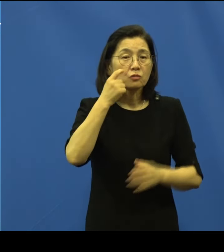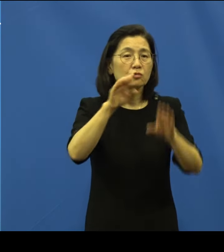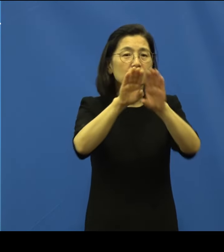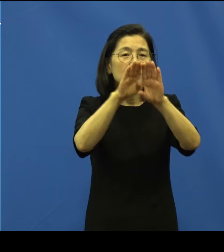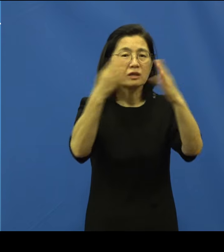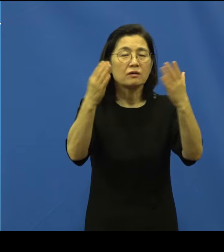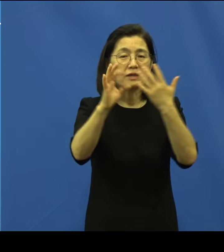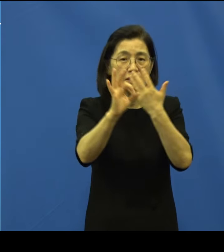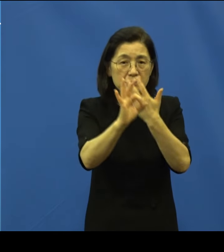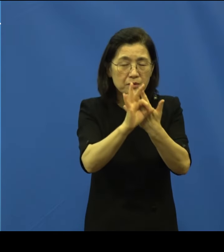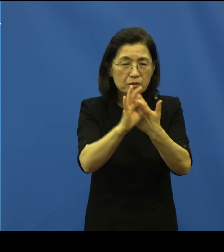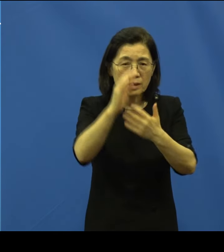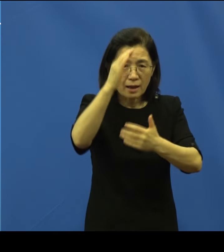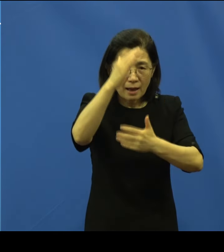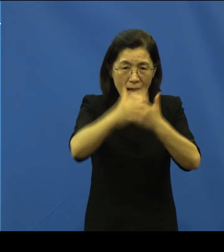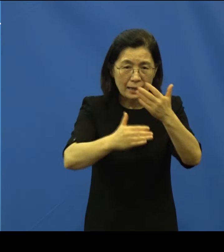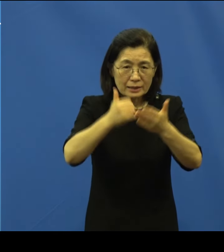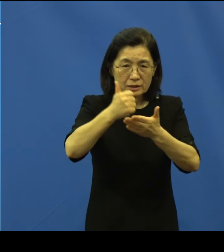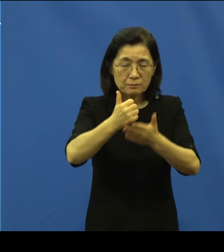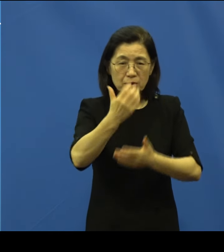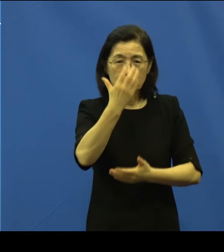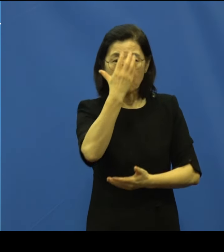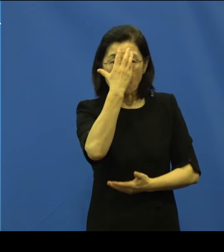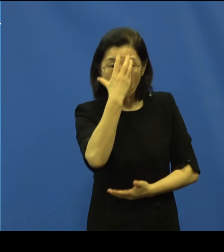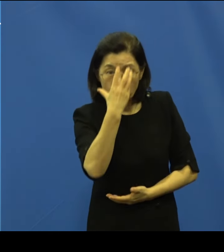거예요? 하나님이 보여주신 걸 보게 되는 거예요.